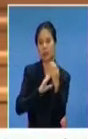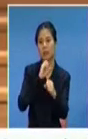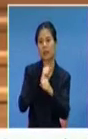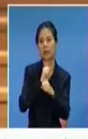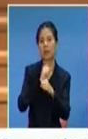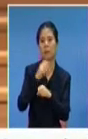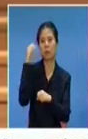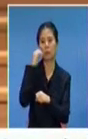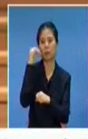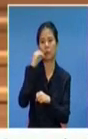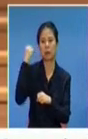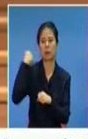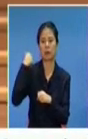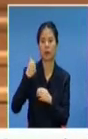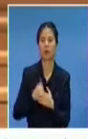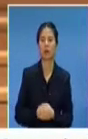ากาไม่เป็น